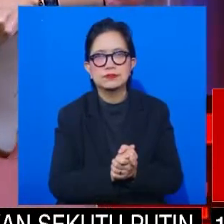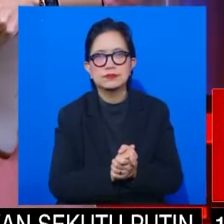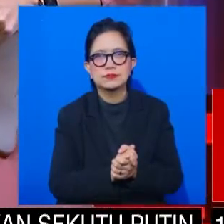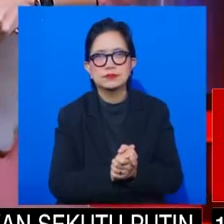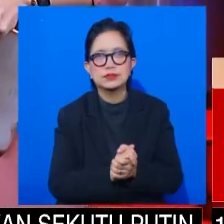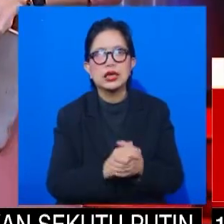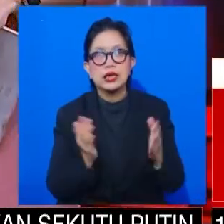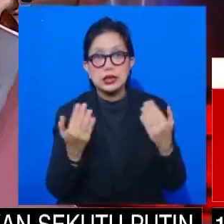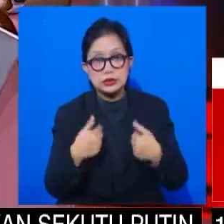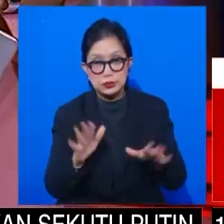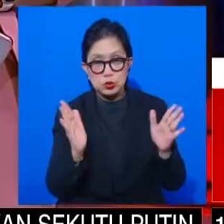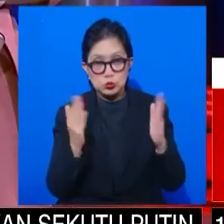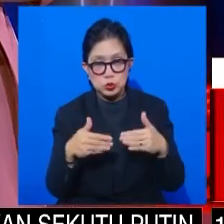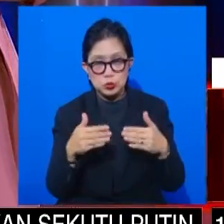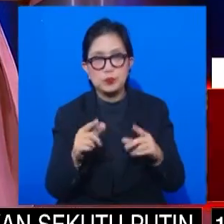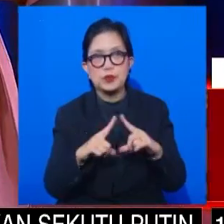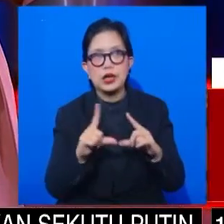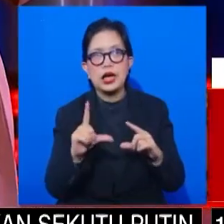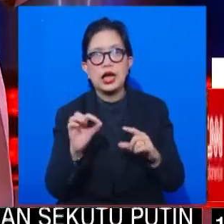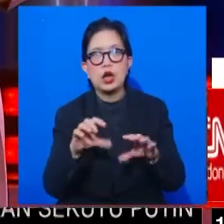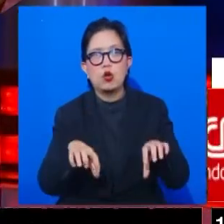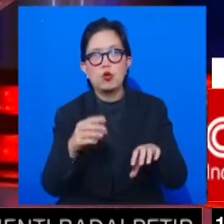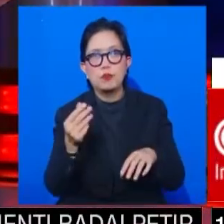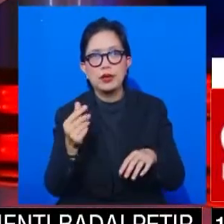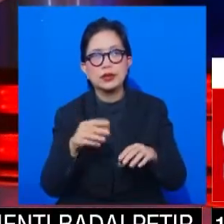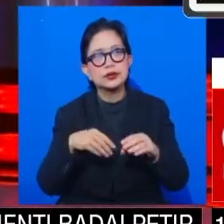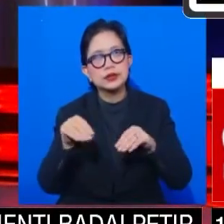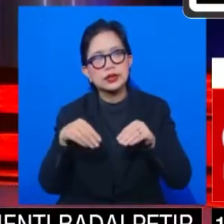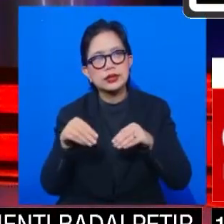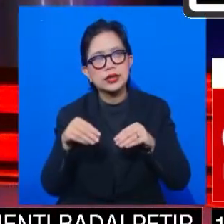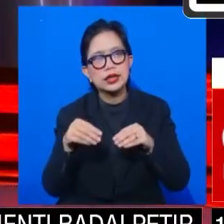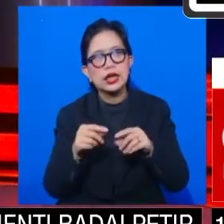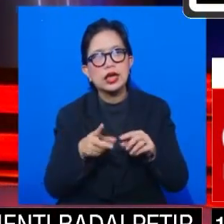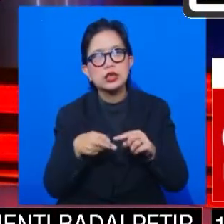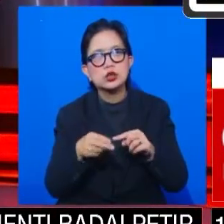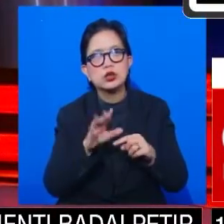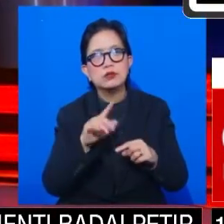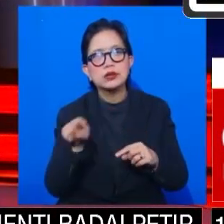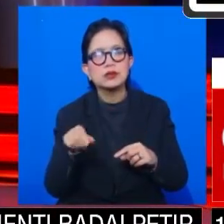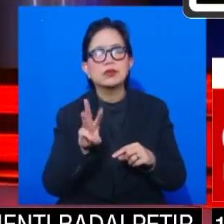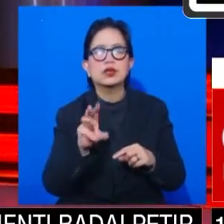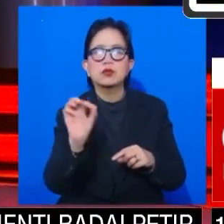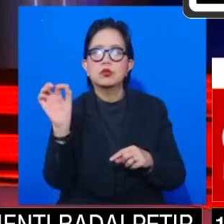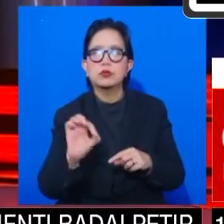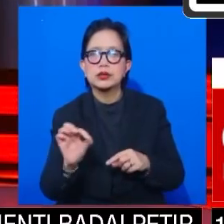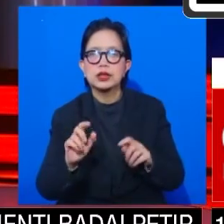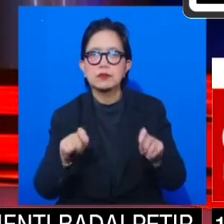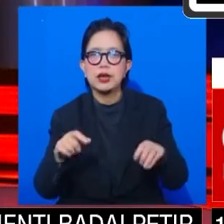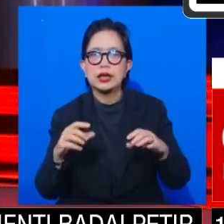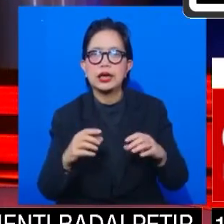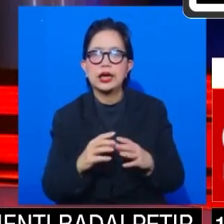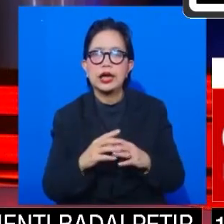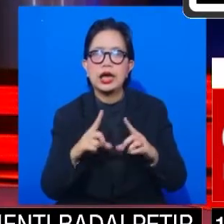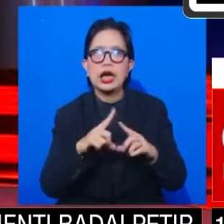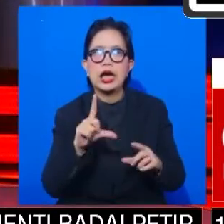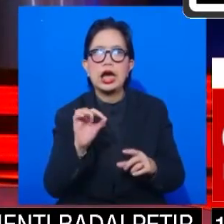Dan sebelum berpisah, Alobank menawarkan beragam fasilitas bertransaksi, antara lain diskon 5-30% menggunakan Aloprime dan